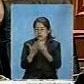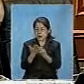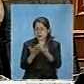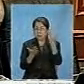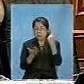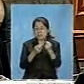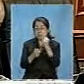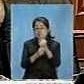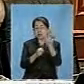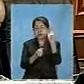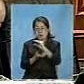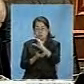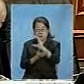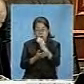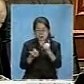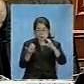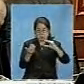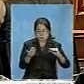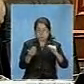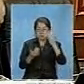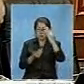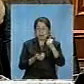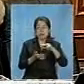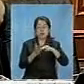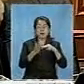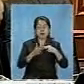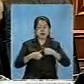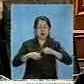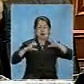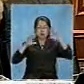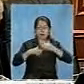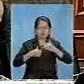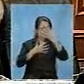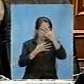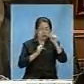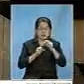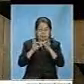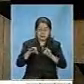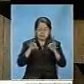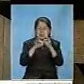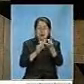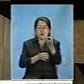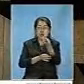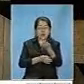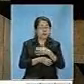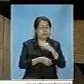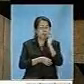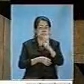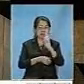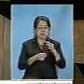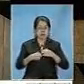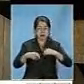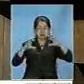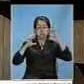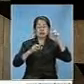ได้แปลว่ารัฐบาลให้ความสำคัญน้อยลงรัฐบาลสามารถที่จะพิจารณาแล้วว่า